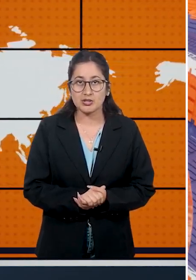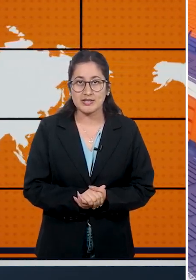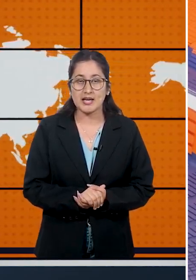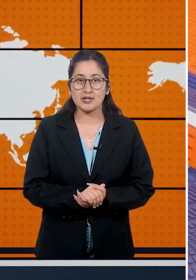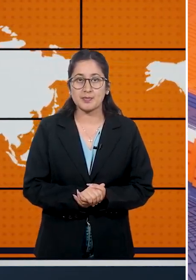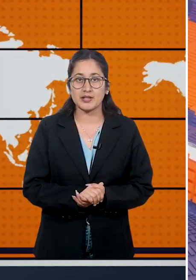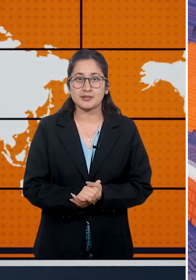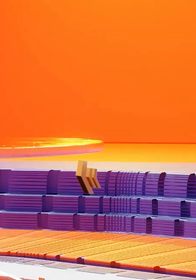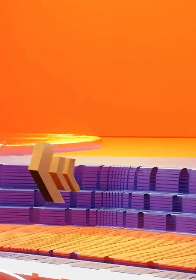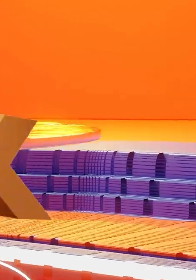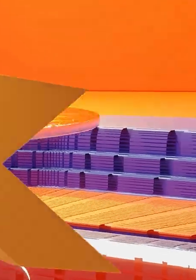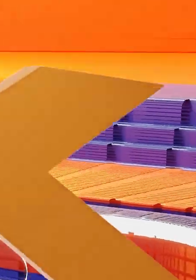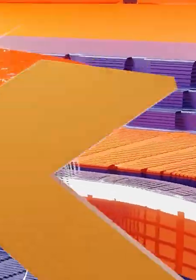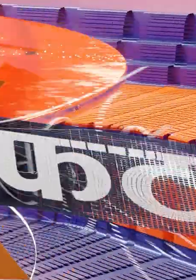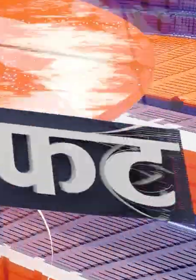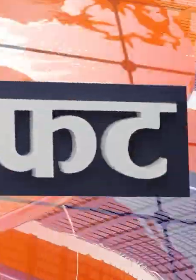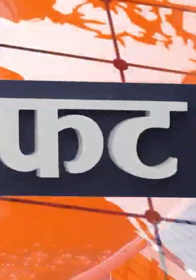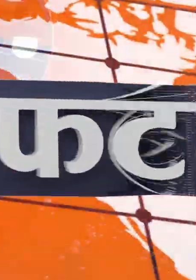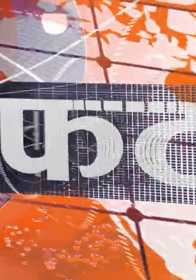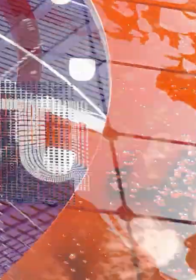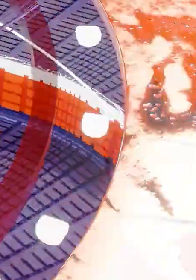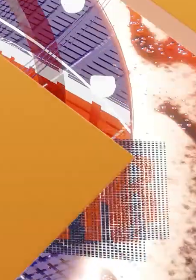छिमेक सम्बन्ध चाहेको टिप्पणी।